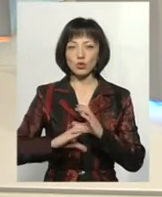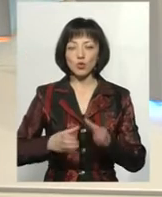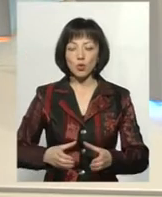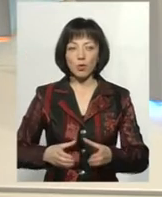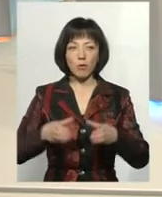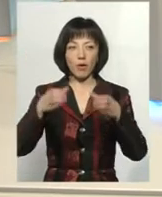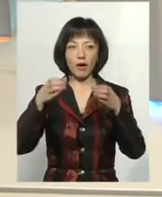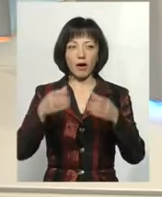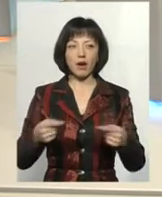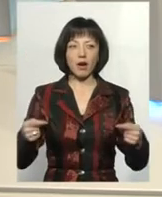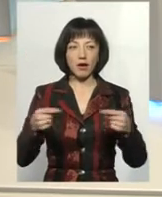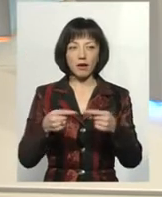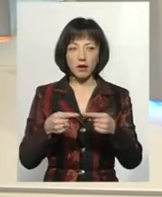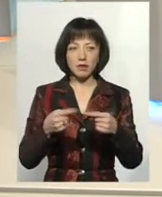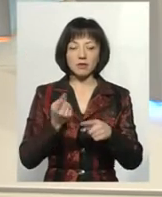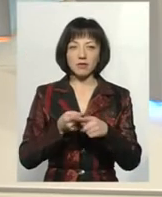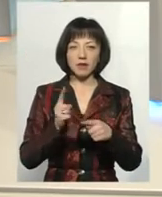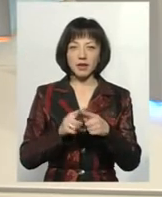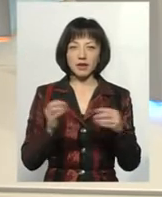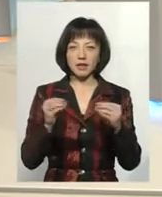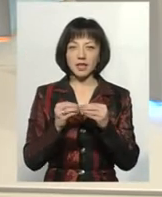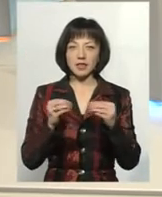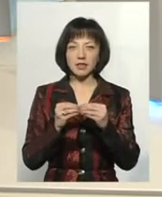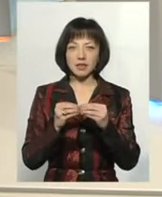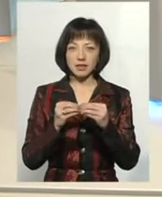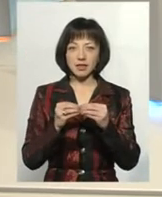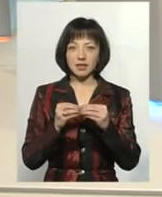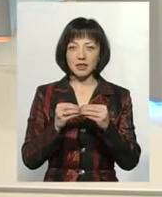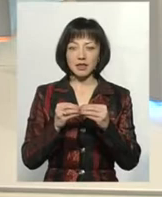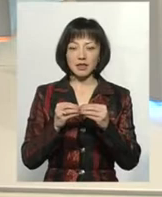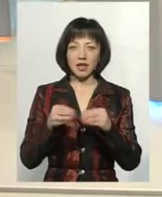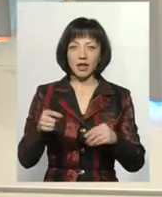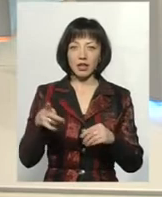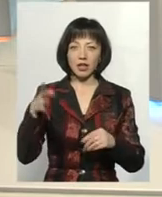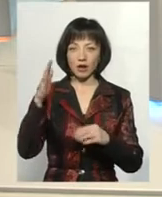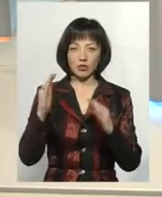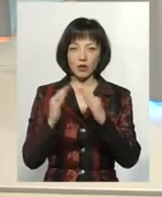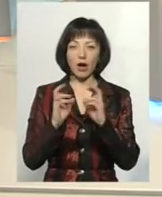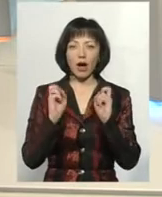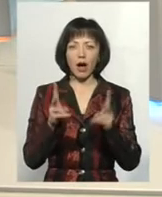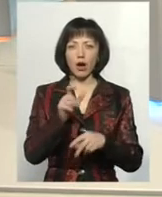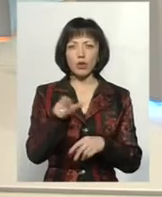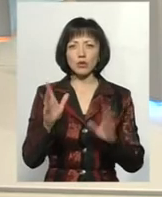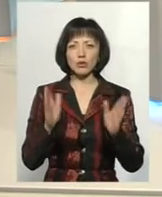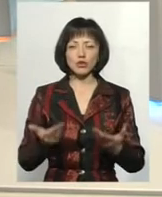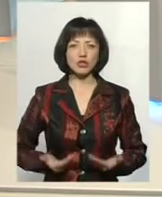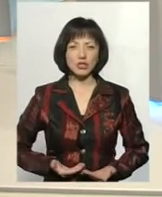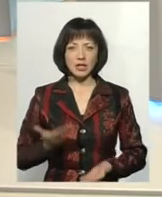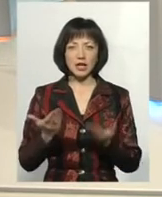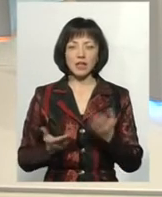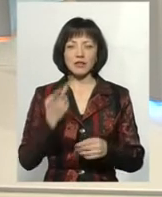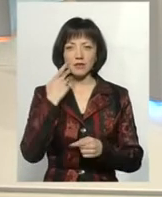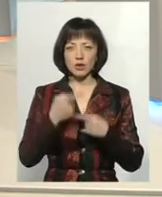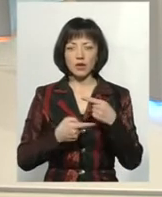раз в эту 10-этажку идет. И я вот смотрю, как люди будут жить, если все